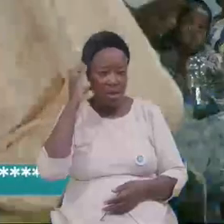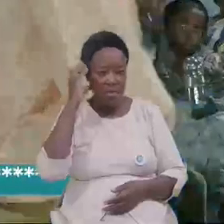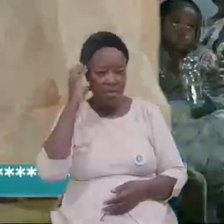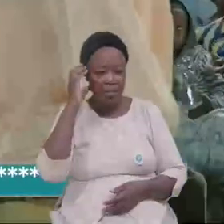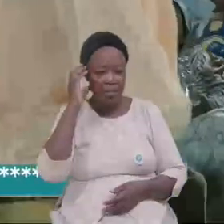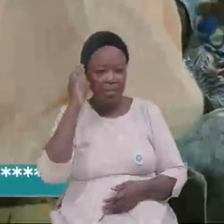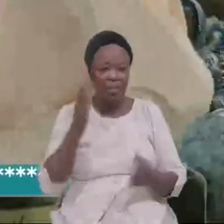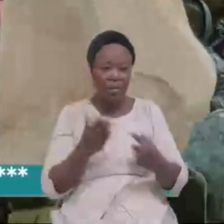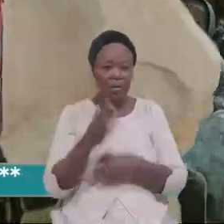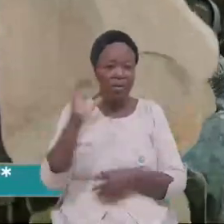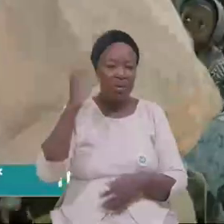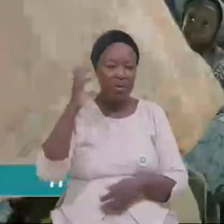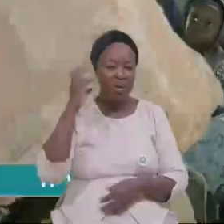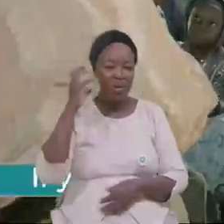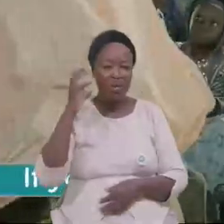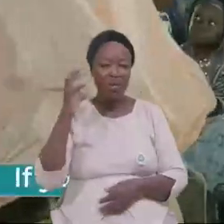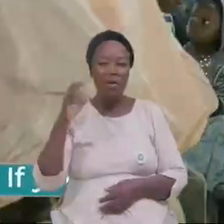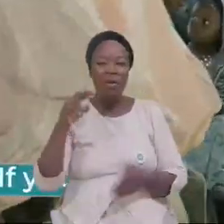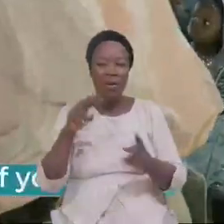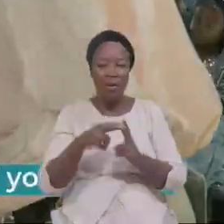Peut-être vous suivez en ligne ou à la télévision.